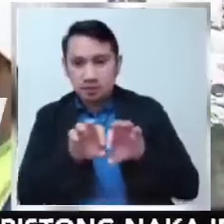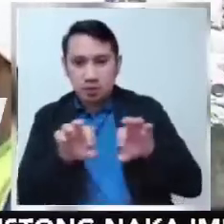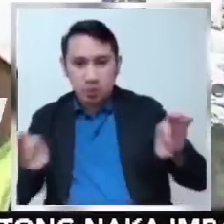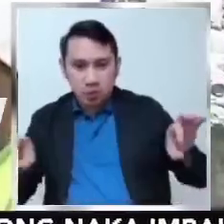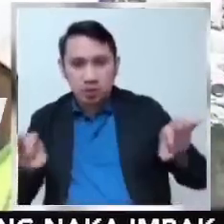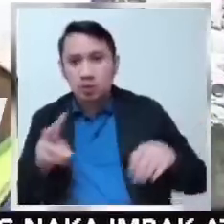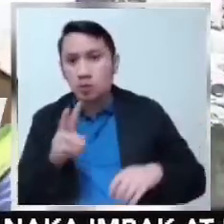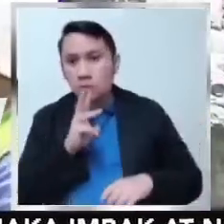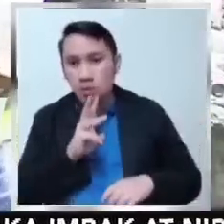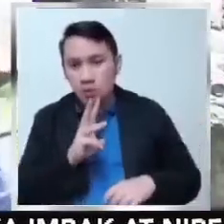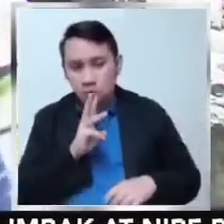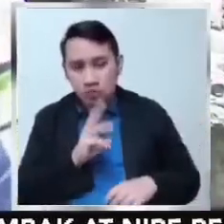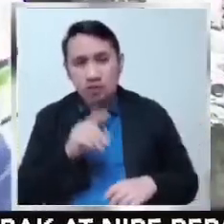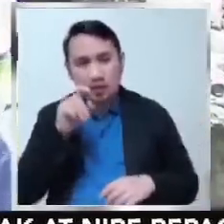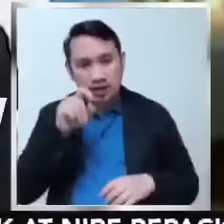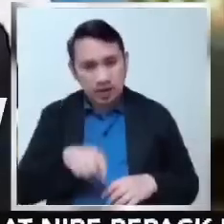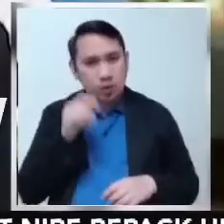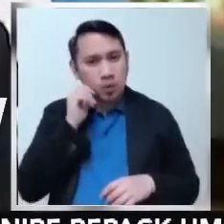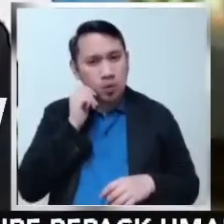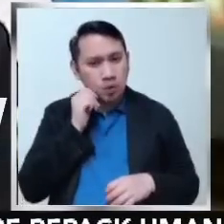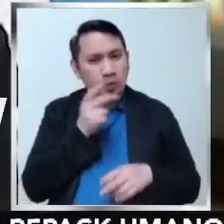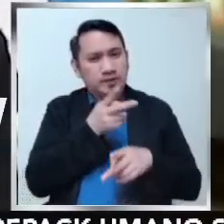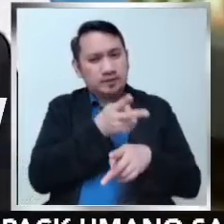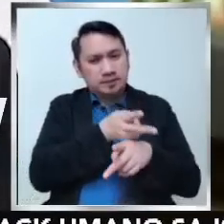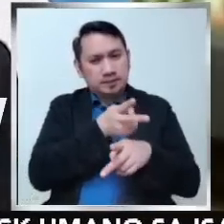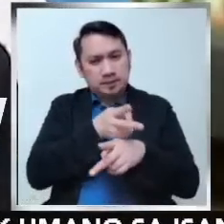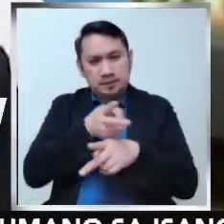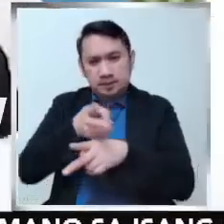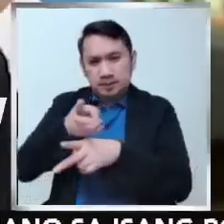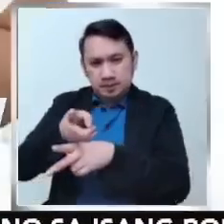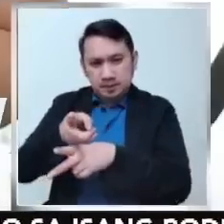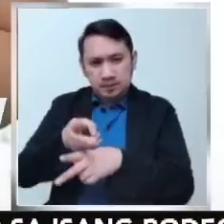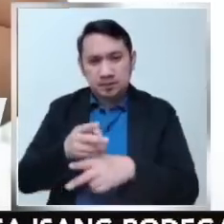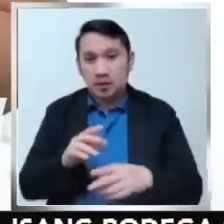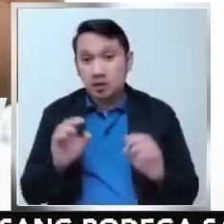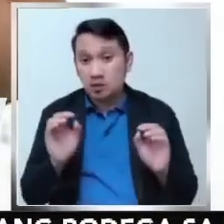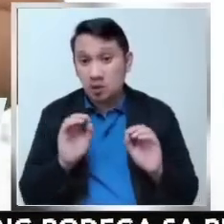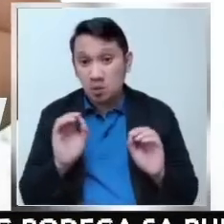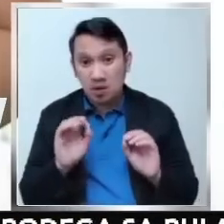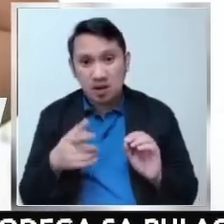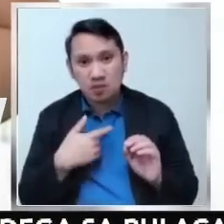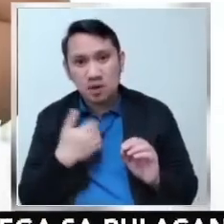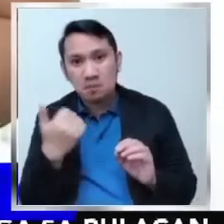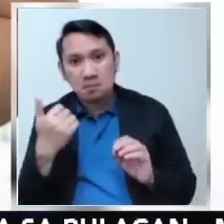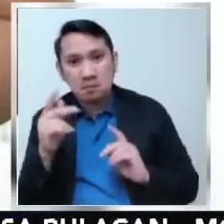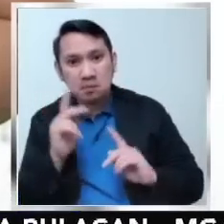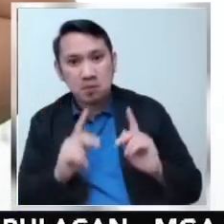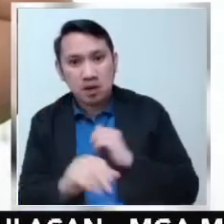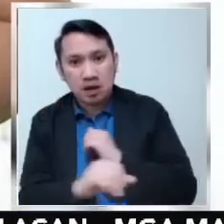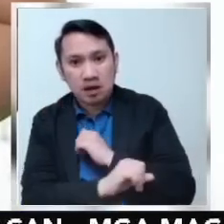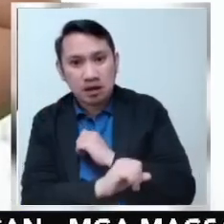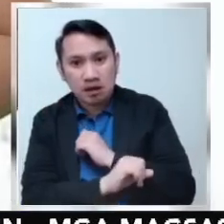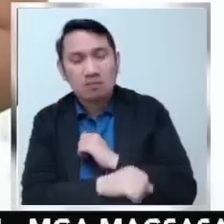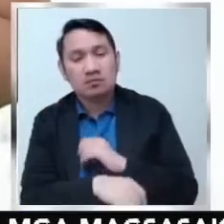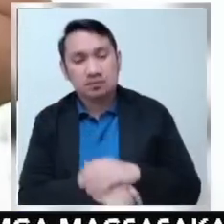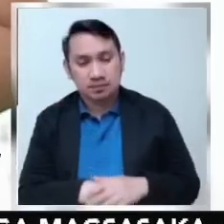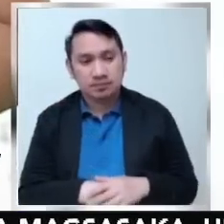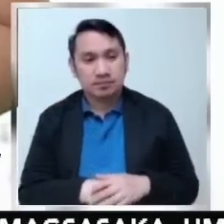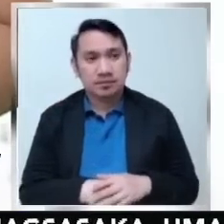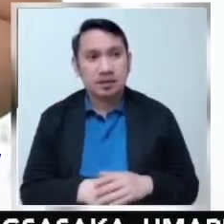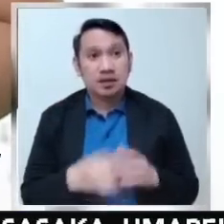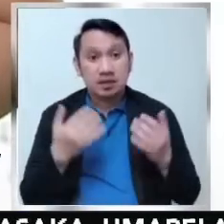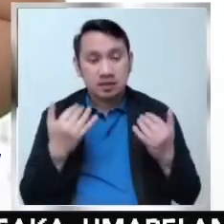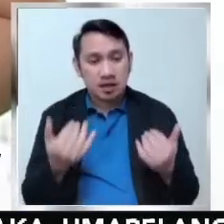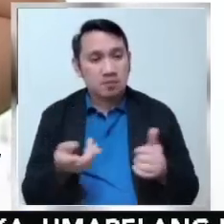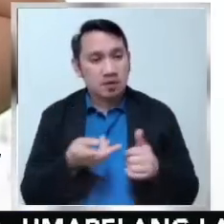very vigilant ka na walang illegal connections. Prioridad daw ng mga water concessionaire na